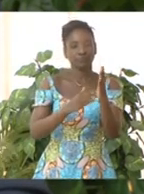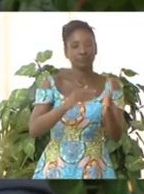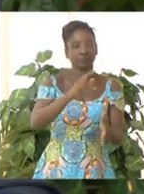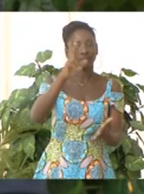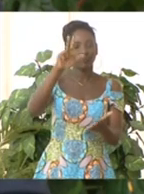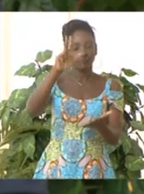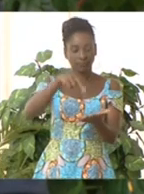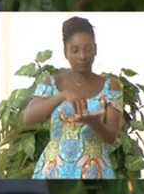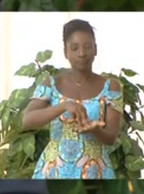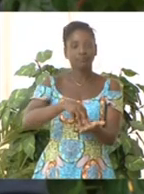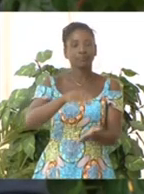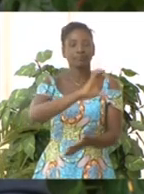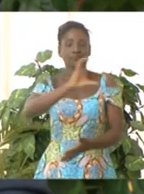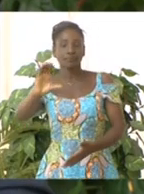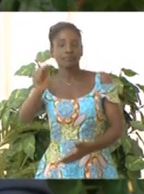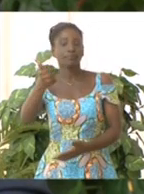3518.